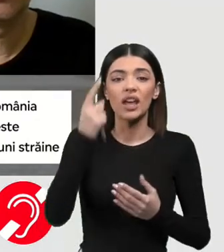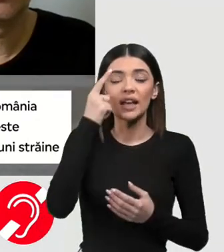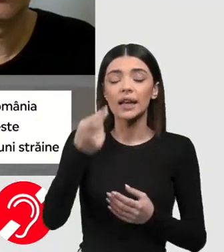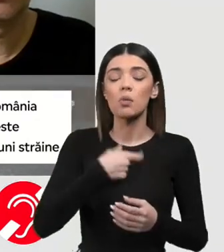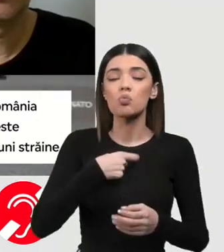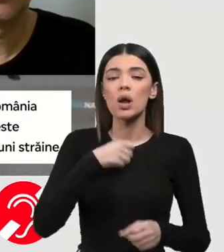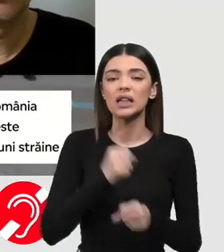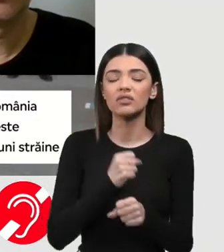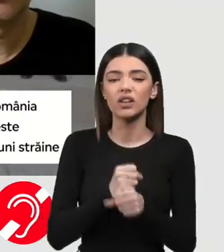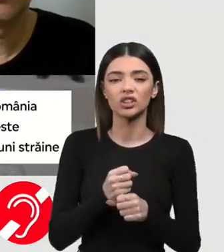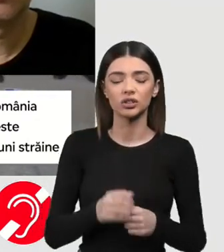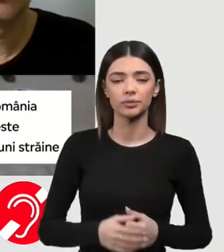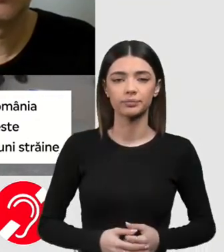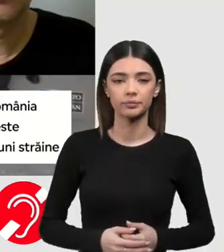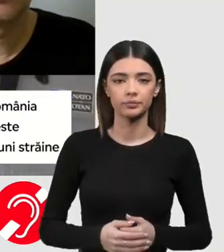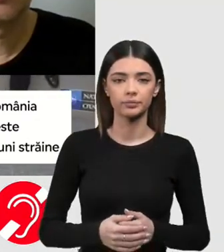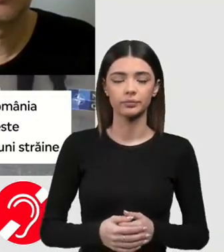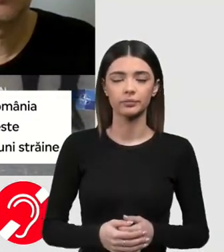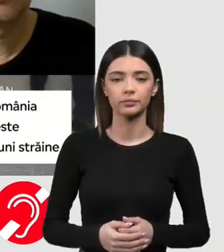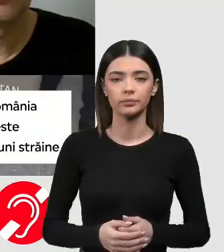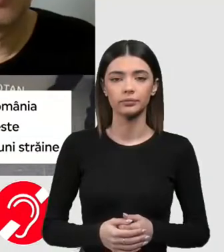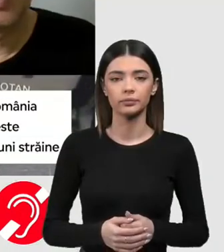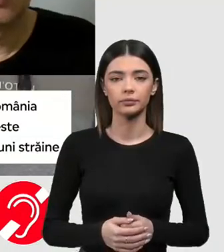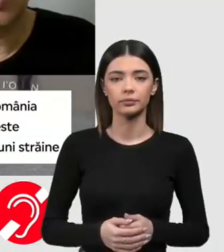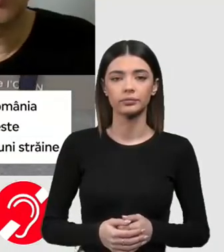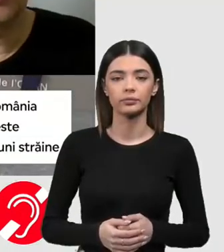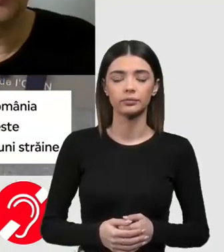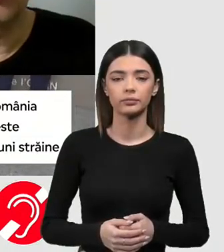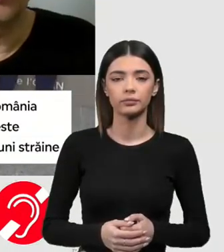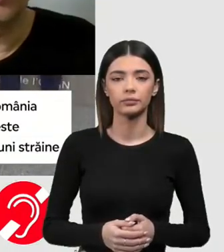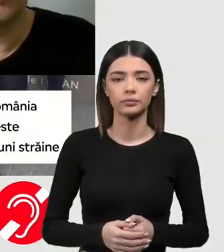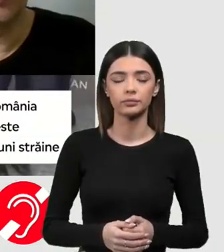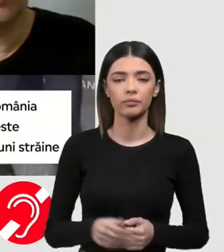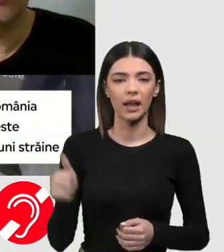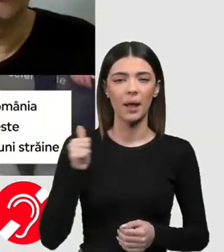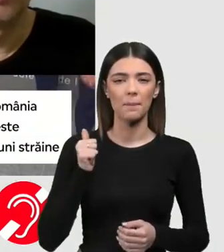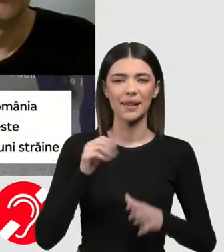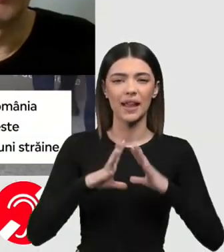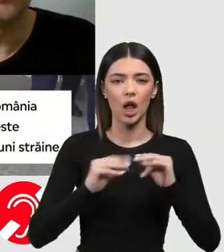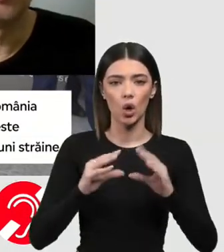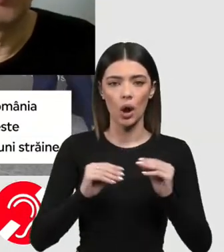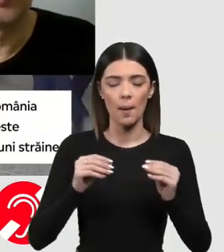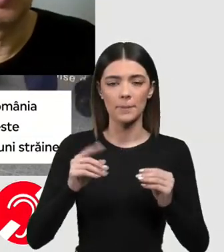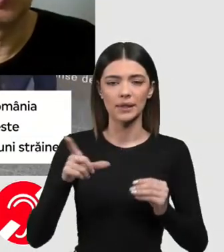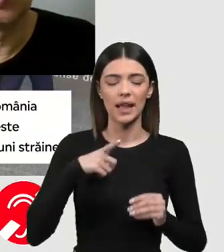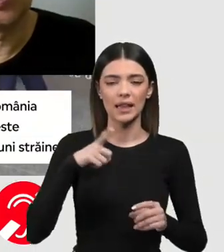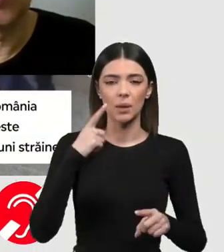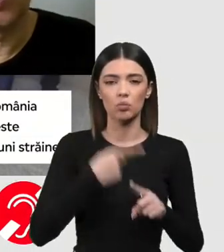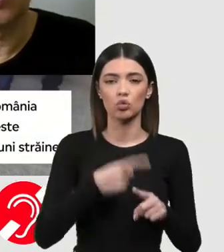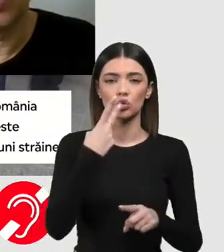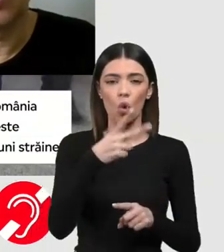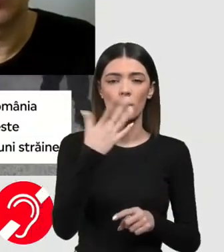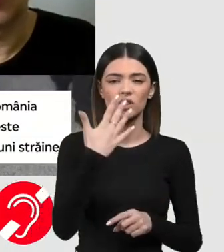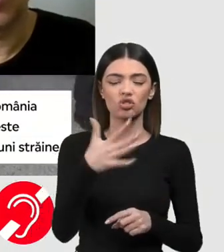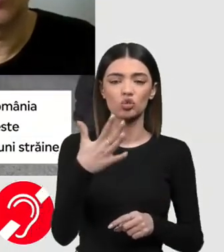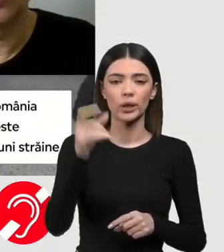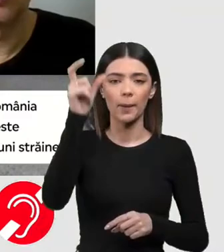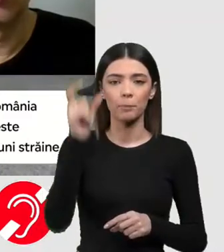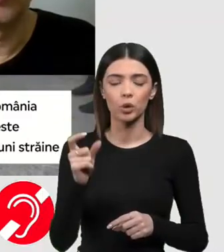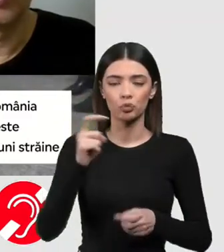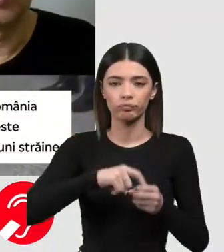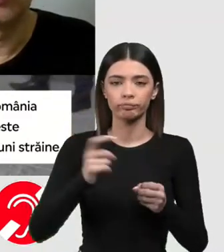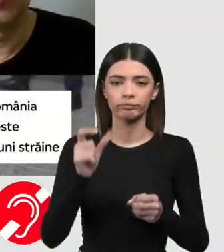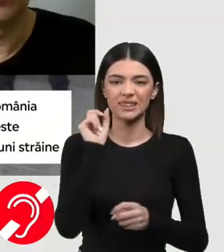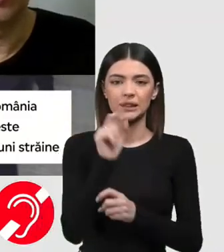mii. Ce misiuni vor avea aceștia? Da, Armata României are peste 2500 de militari dislocați